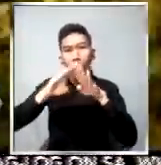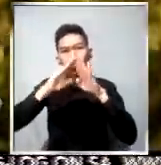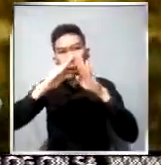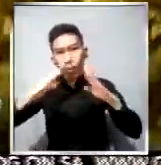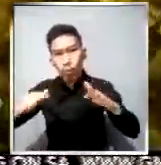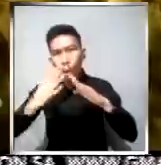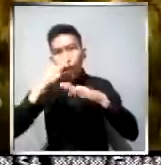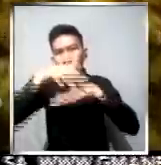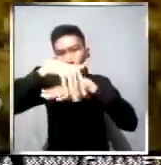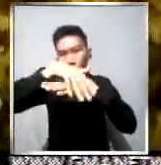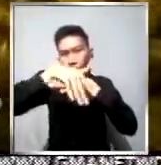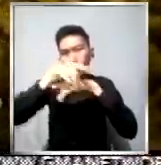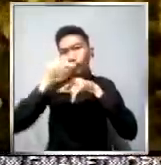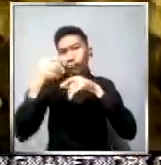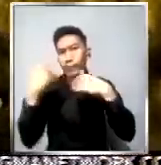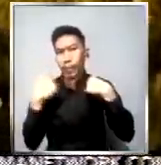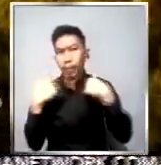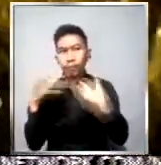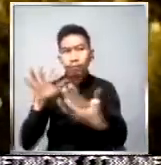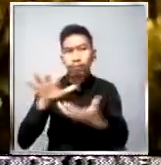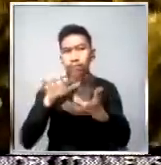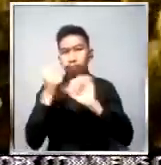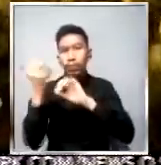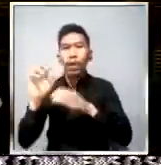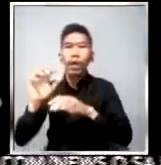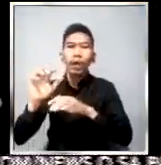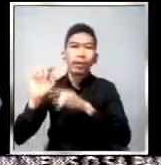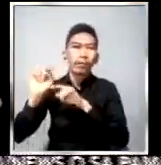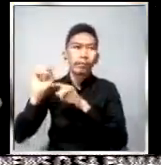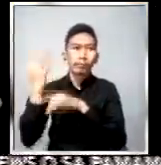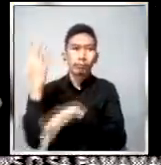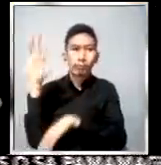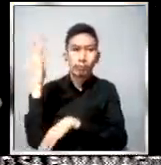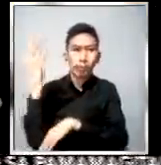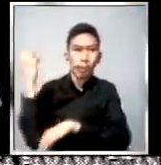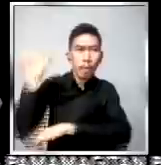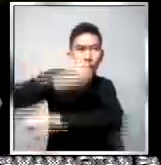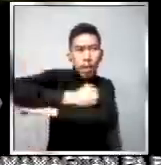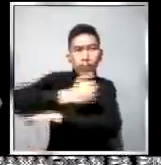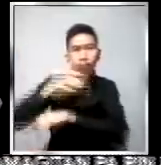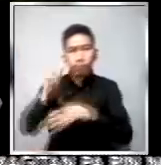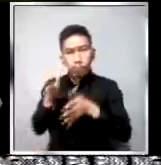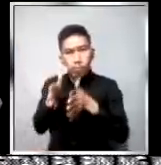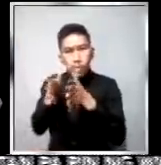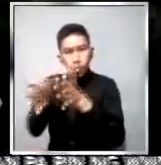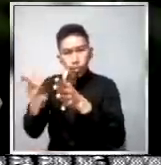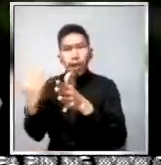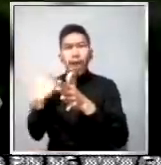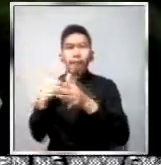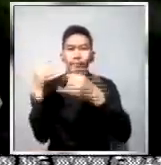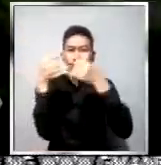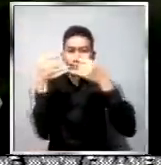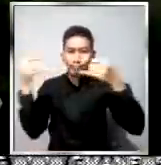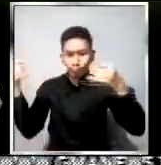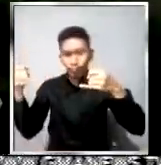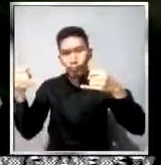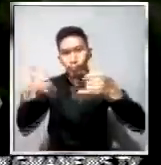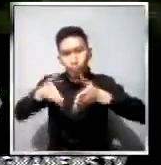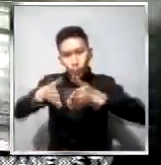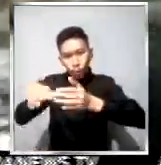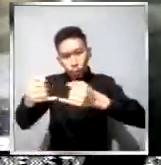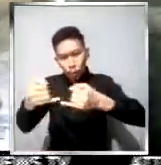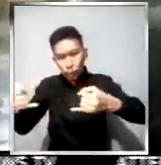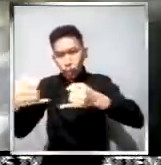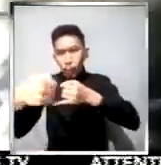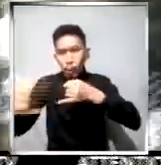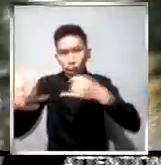Ang isang ito, halos sakupin na ang buong kalsada. Naglaylaya ng mga kawad ng kuryente. Halos maitulak na rin ang poste.